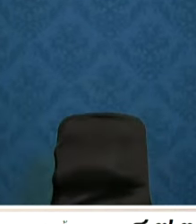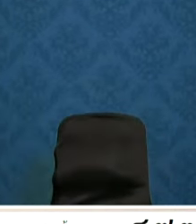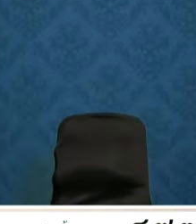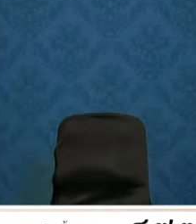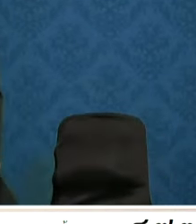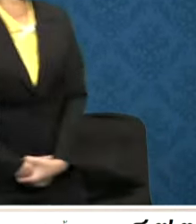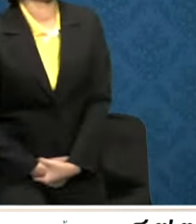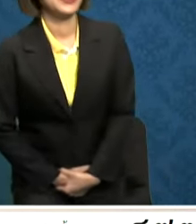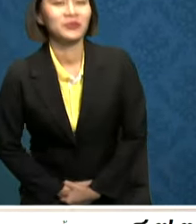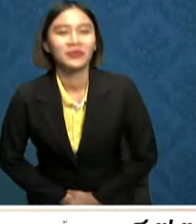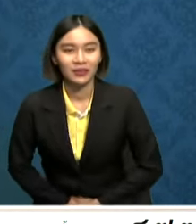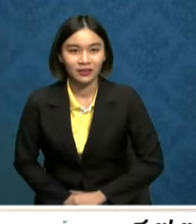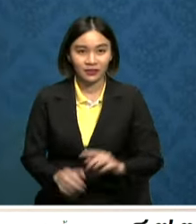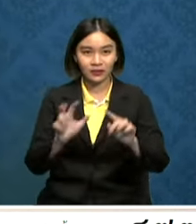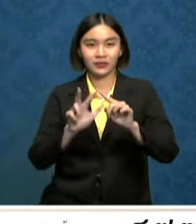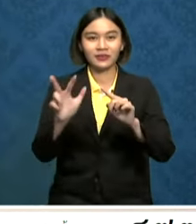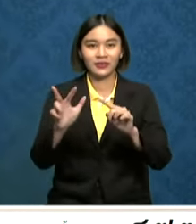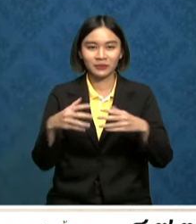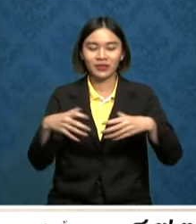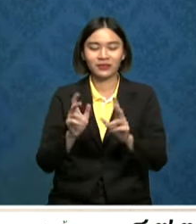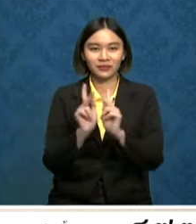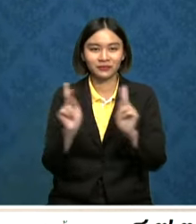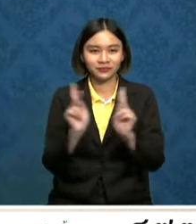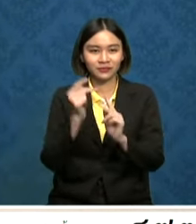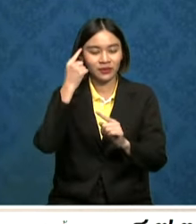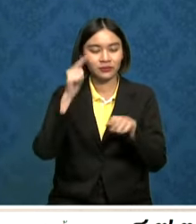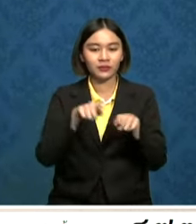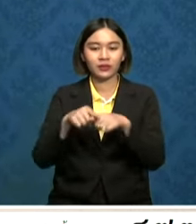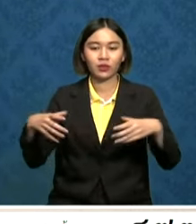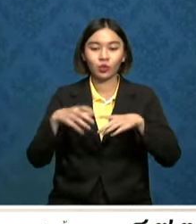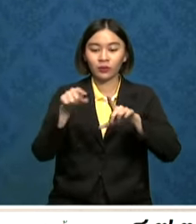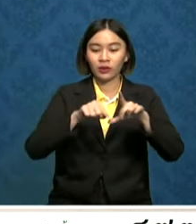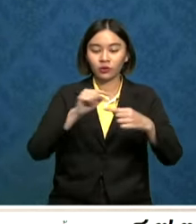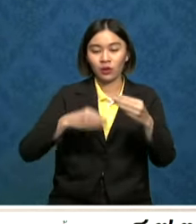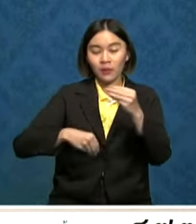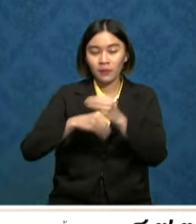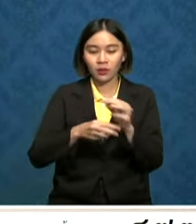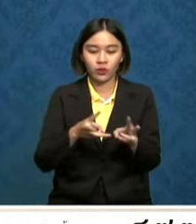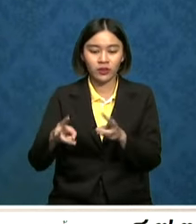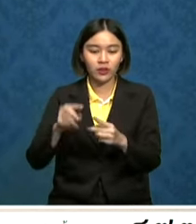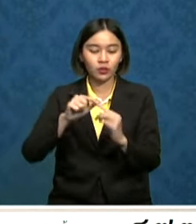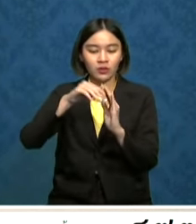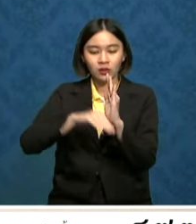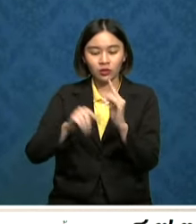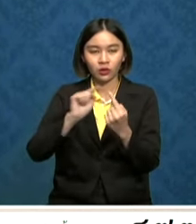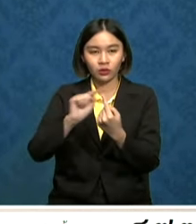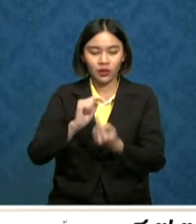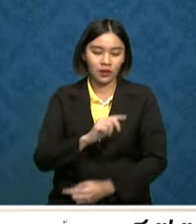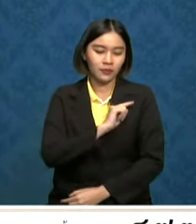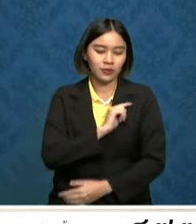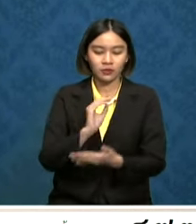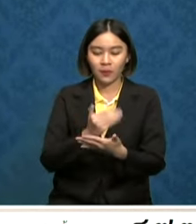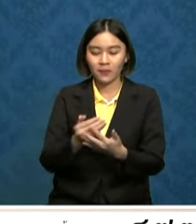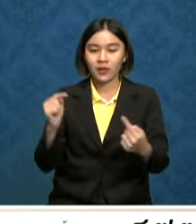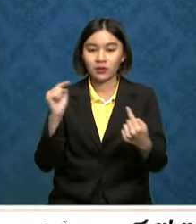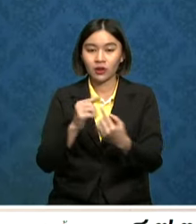ที่ทางกรรมการเสียงข้างมากเห็นตรงกับข้อเสนอในร่างของพรรคก้าวไกลคือการเพิ่มกลไกหรือว่ากระบวนการในการแบ่งความรับผิดชอบด้าน